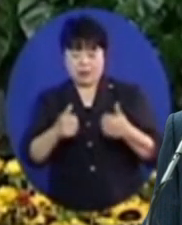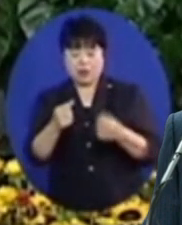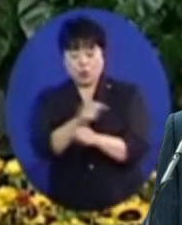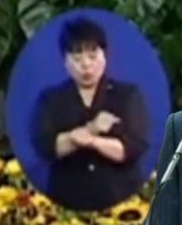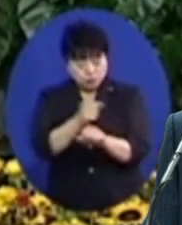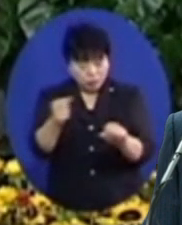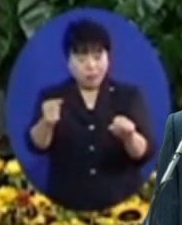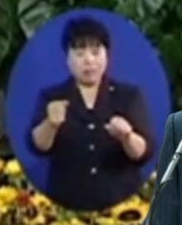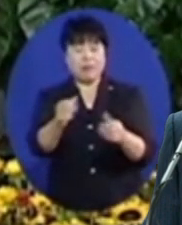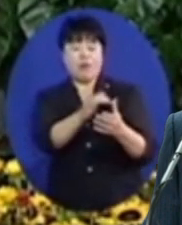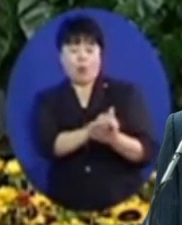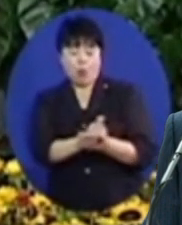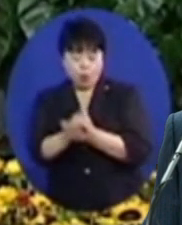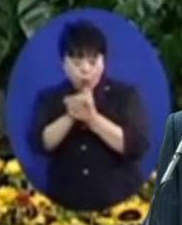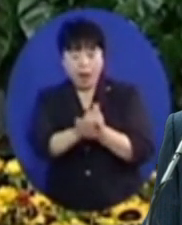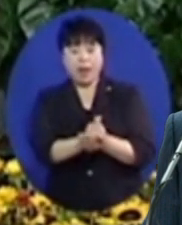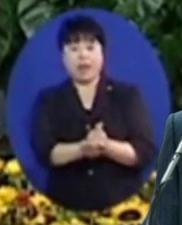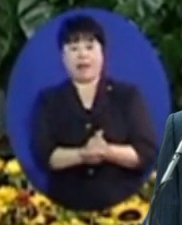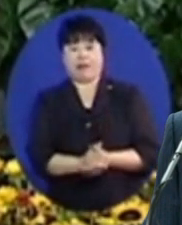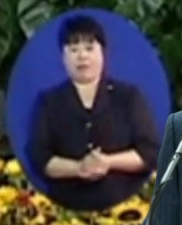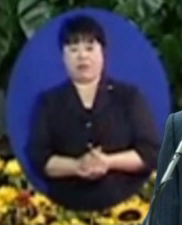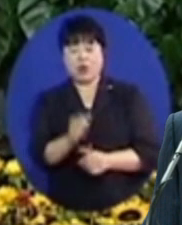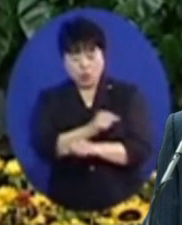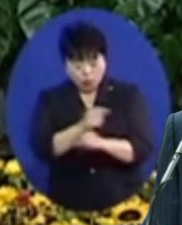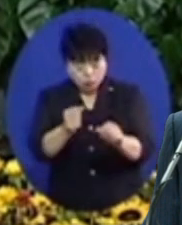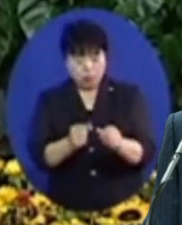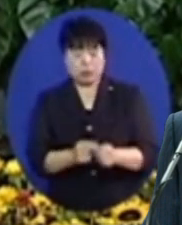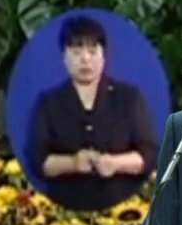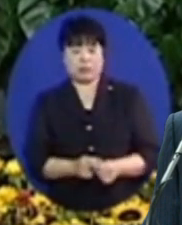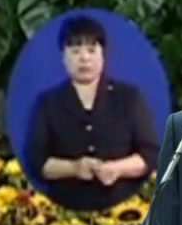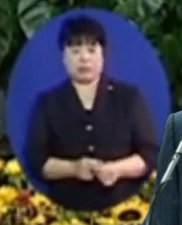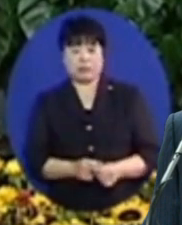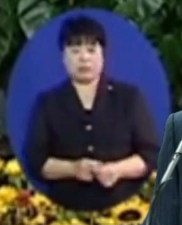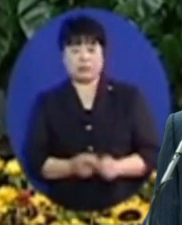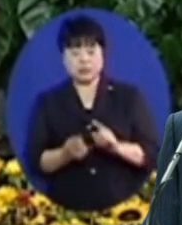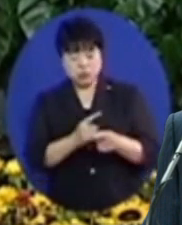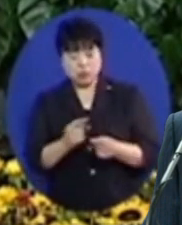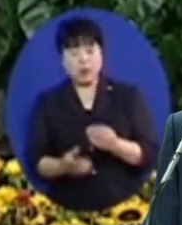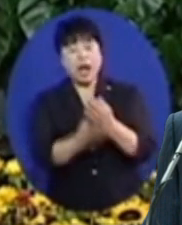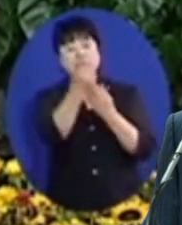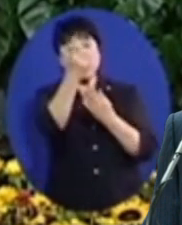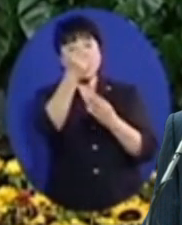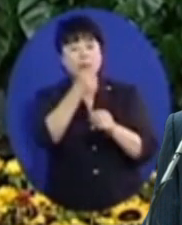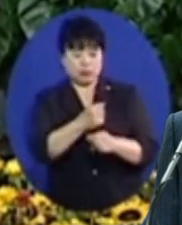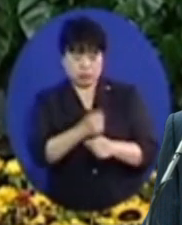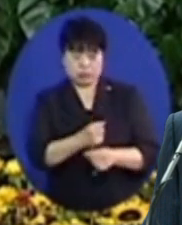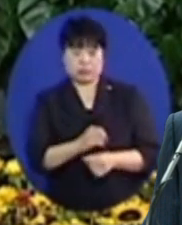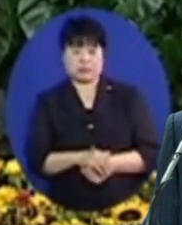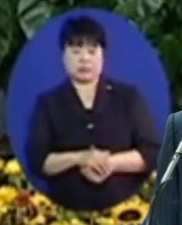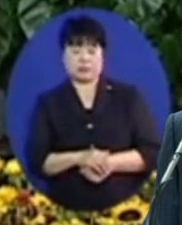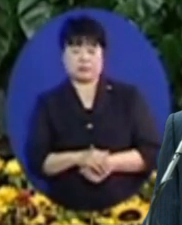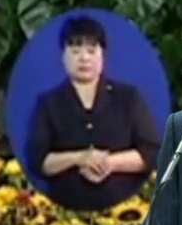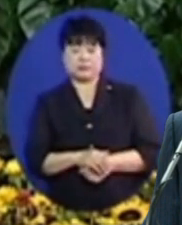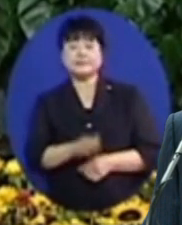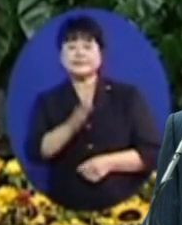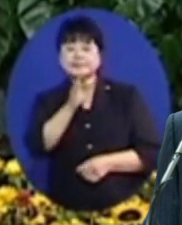용서와 화해를 강조하고 용서와 화해를 하는 사회를 만드는 것입니다.